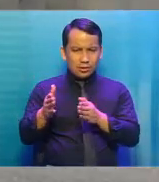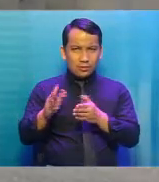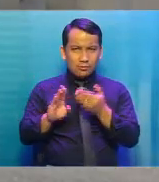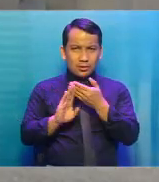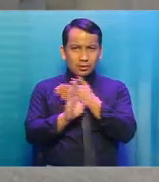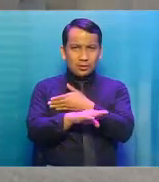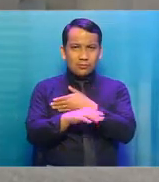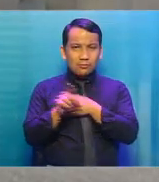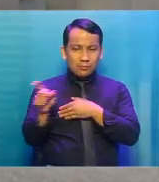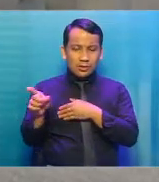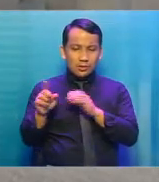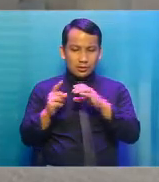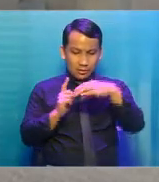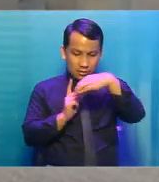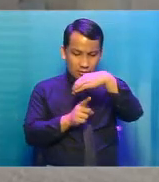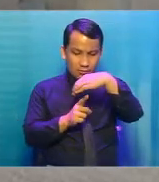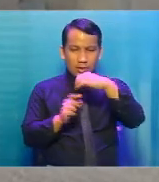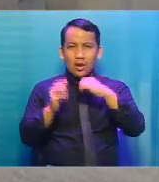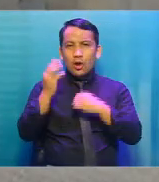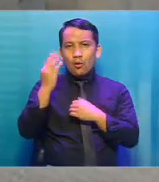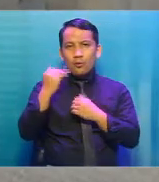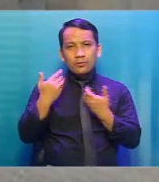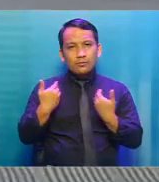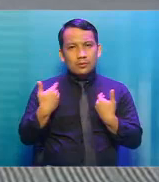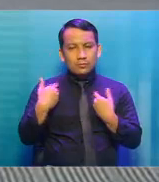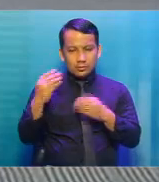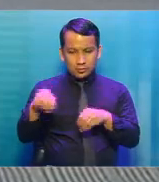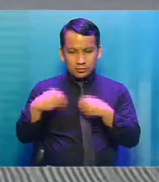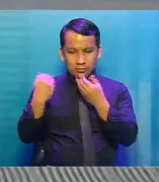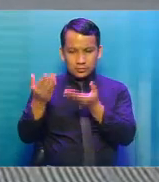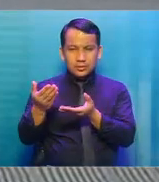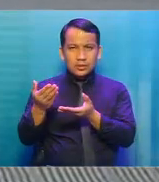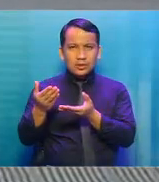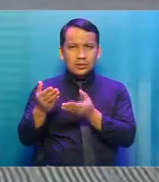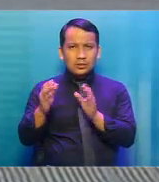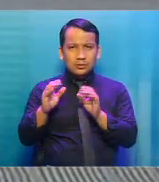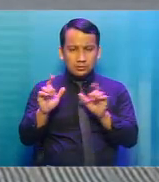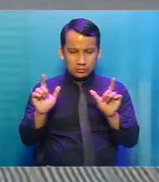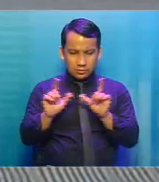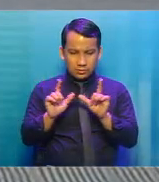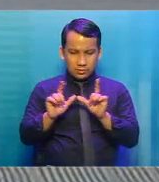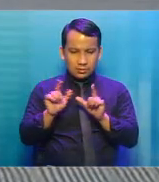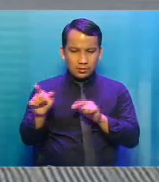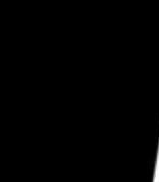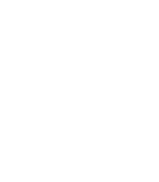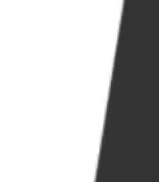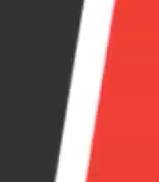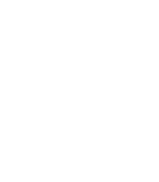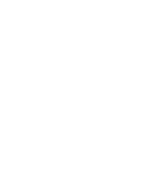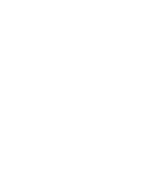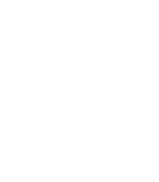makabalik sa operasyon ng ABS-CBN kahit pa mabigyan ito ng prangkisa ng Kongreso.